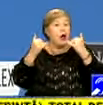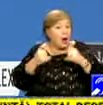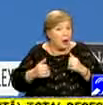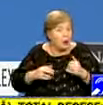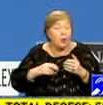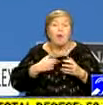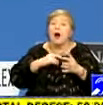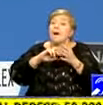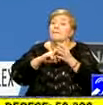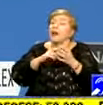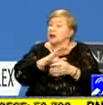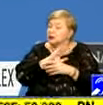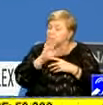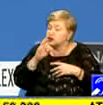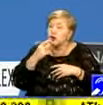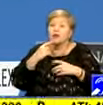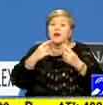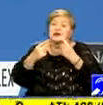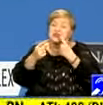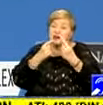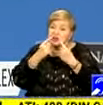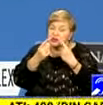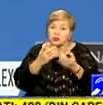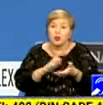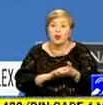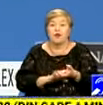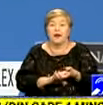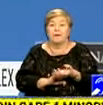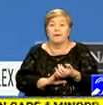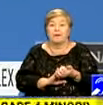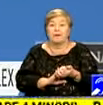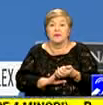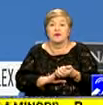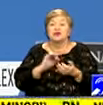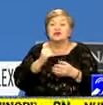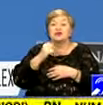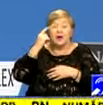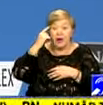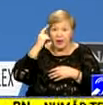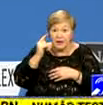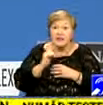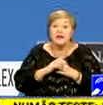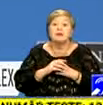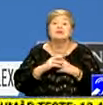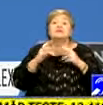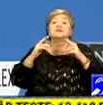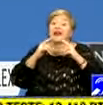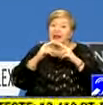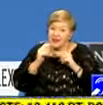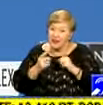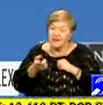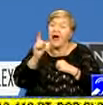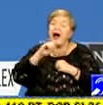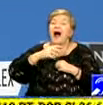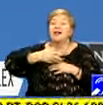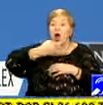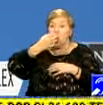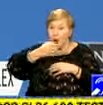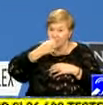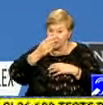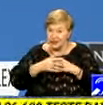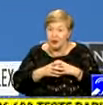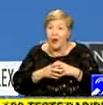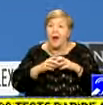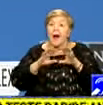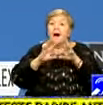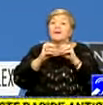dialog semnificativ cu Rusia și sper să ne întâlnim la un nou consiliu cu Rusia